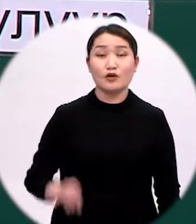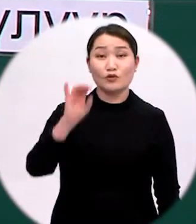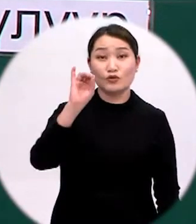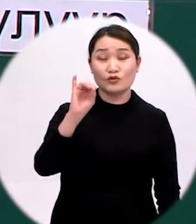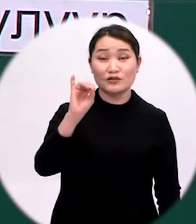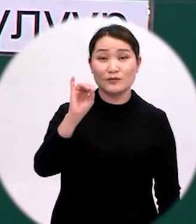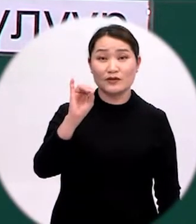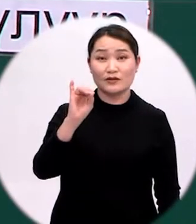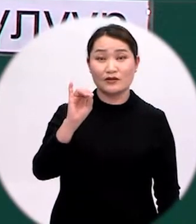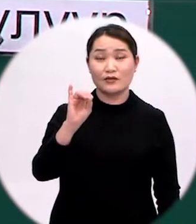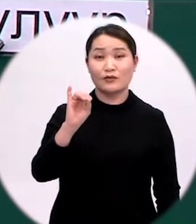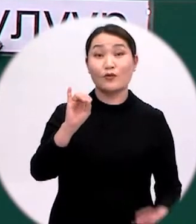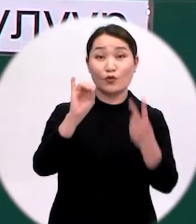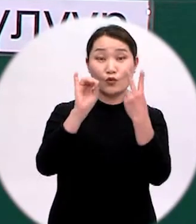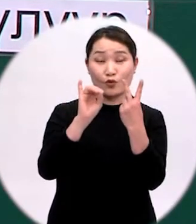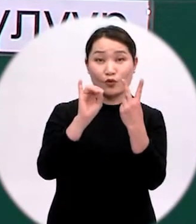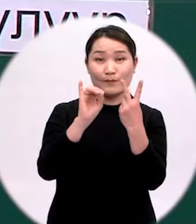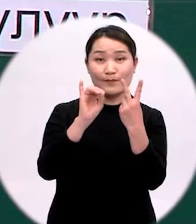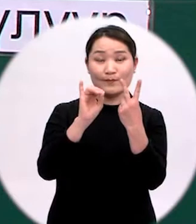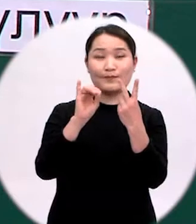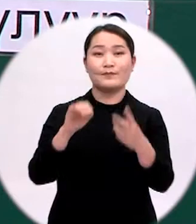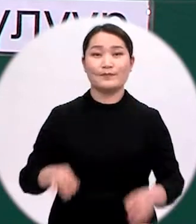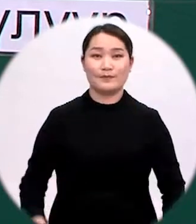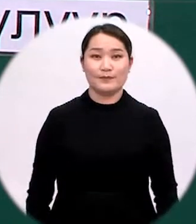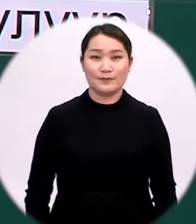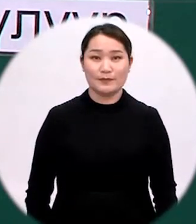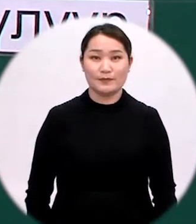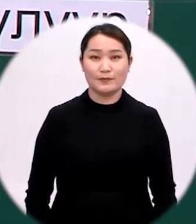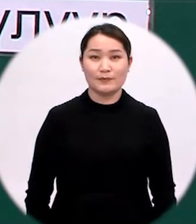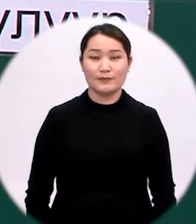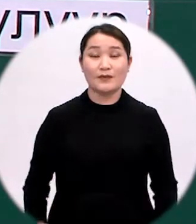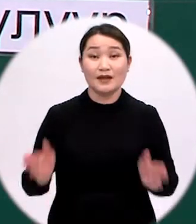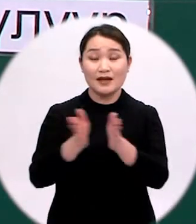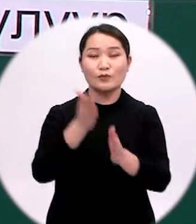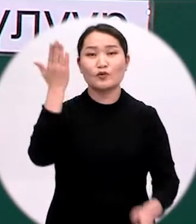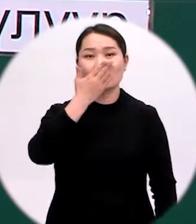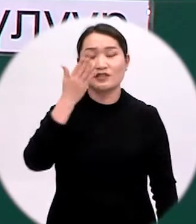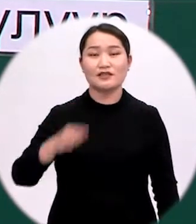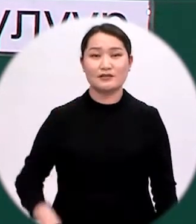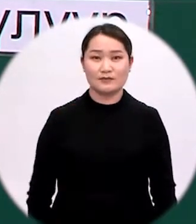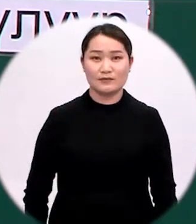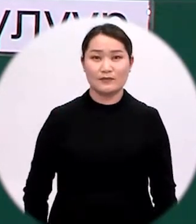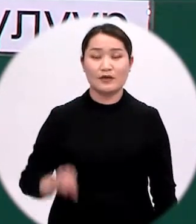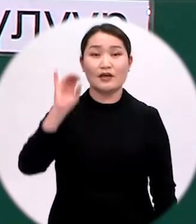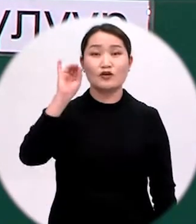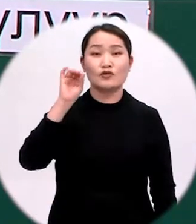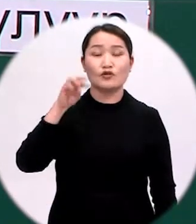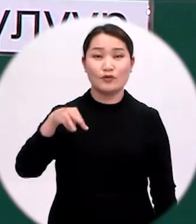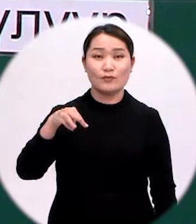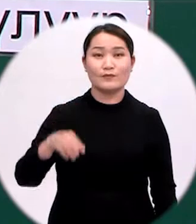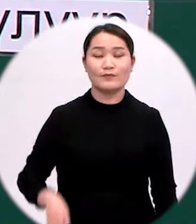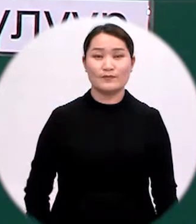маань уу үсгийн өмнө бичигдсэн байна. За, дахин хамтдаа унши. Юм.